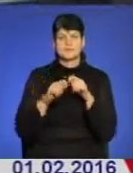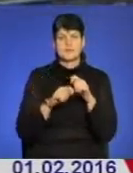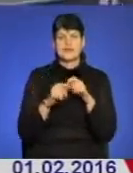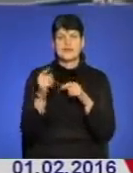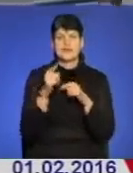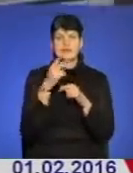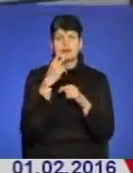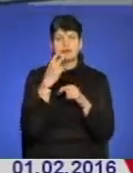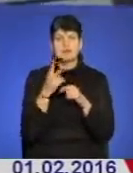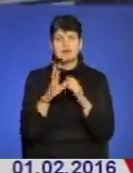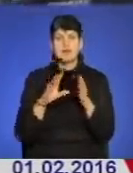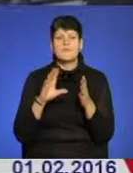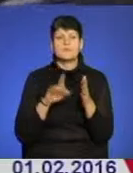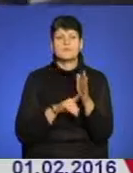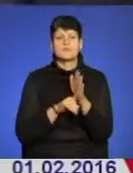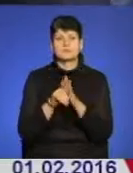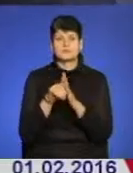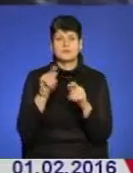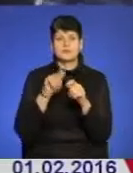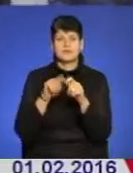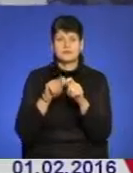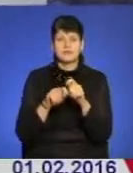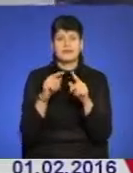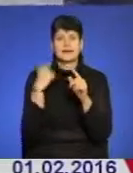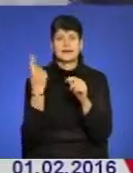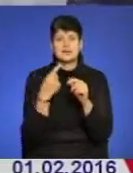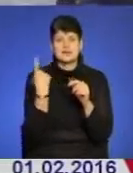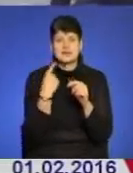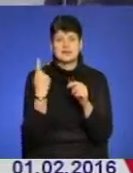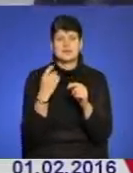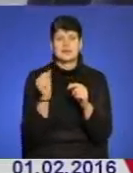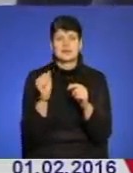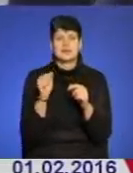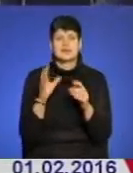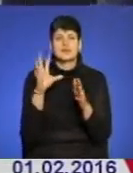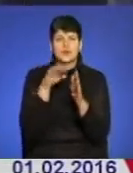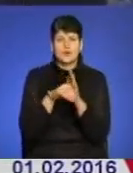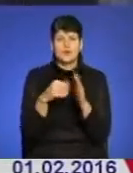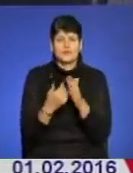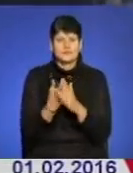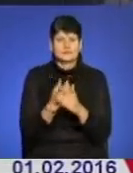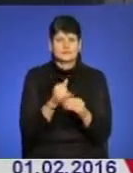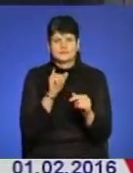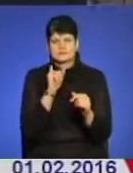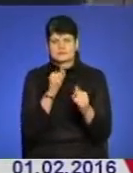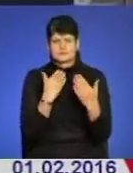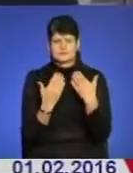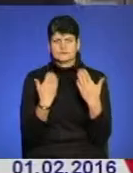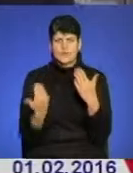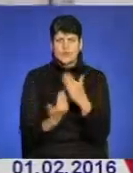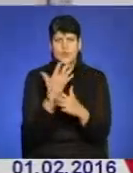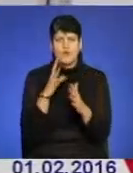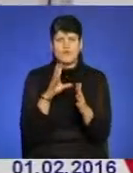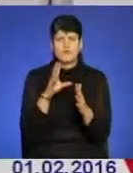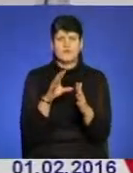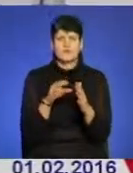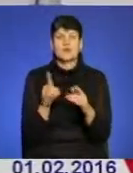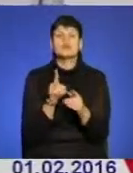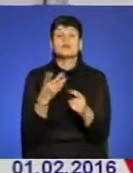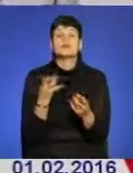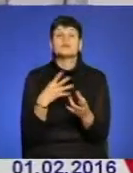цього ми на конкретну дату домовляємося, розвішуємо оголошення і просимо споживачів бути присутніми